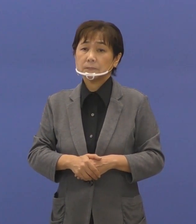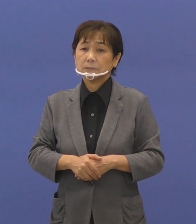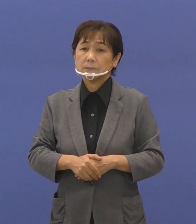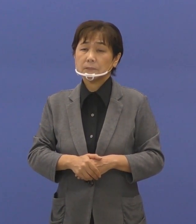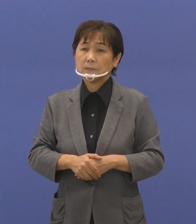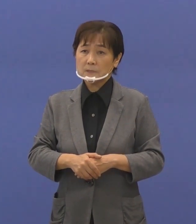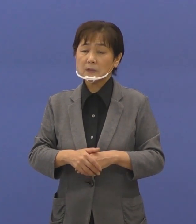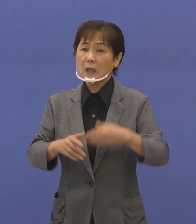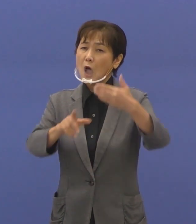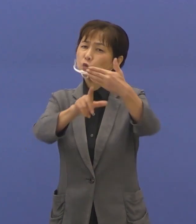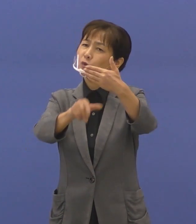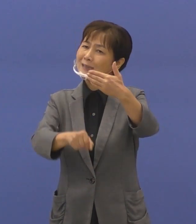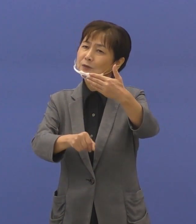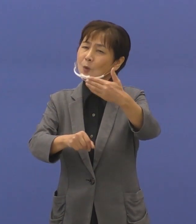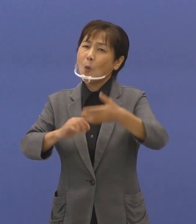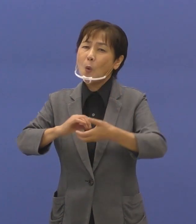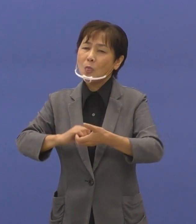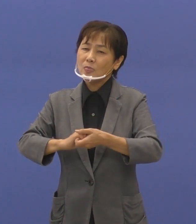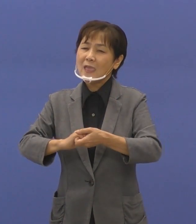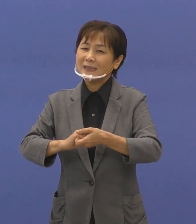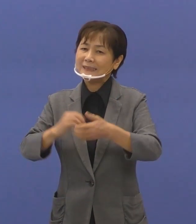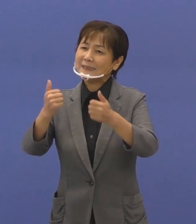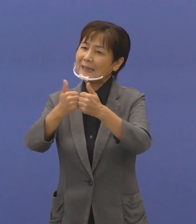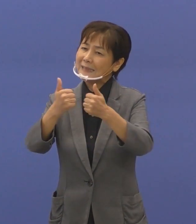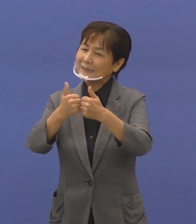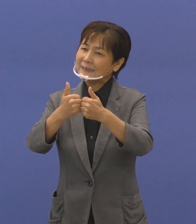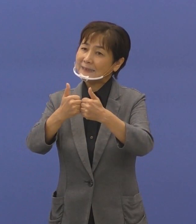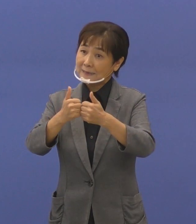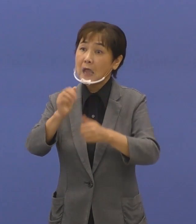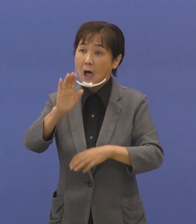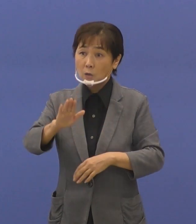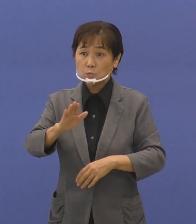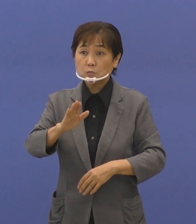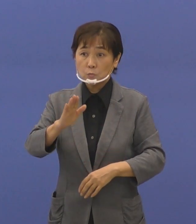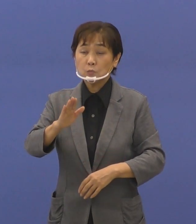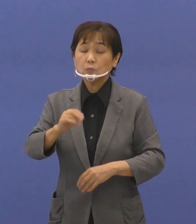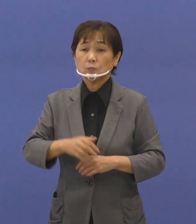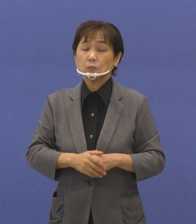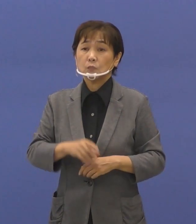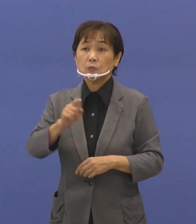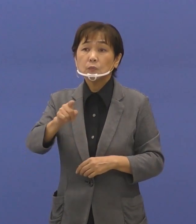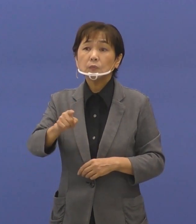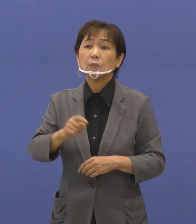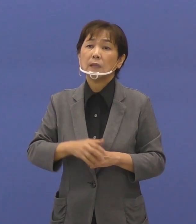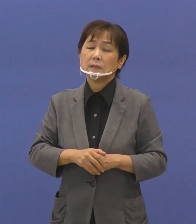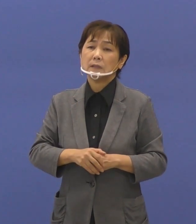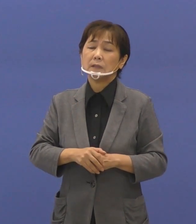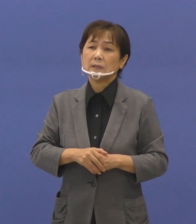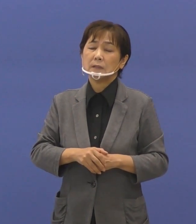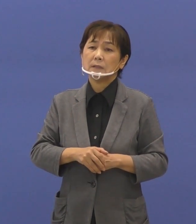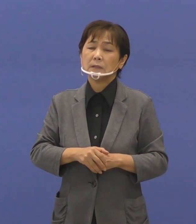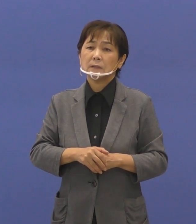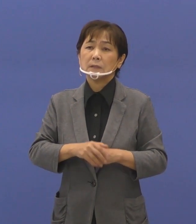9月の定例会ですとか臨時会などで、そういったところの、その、被害